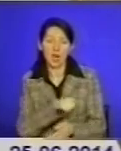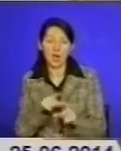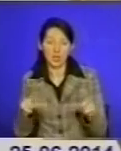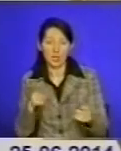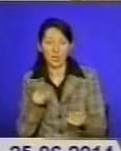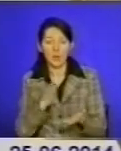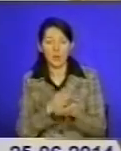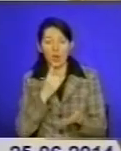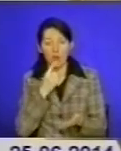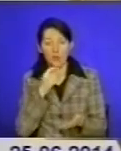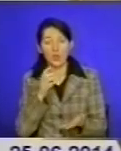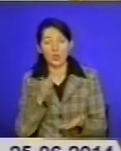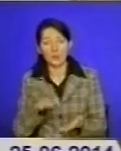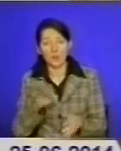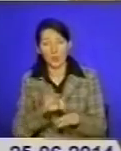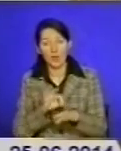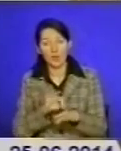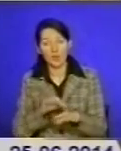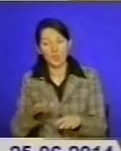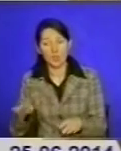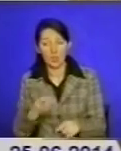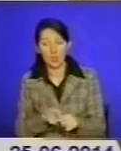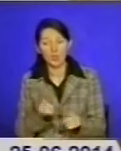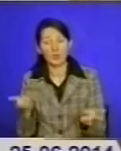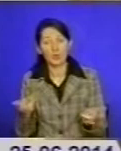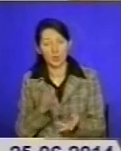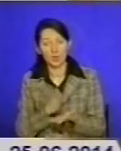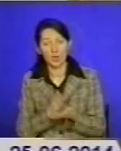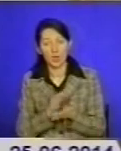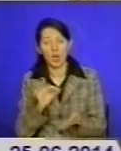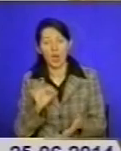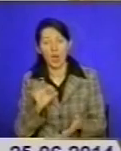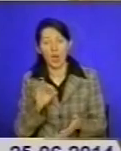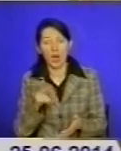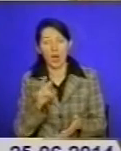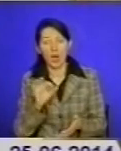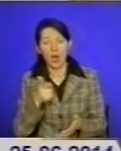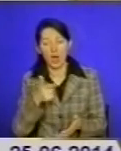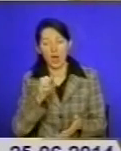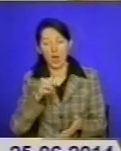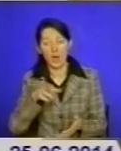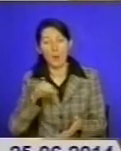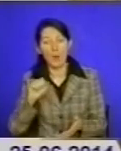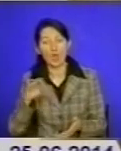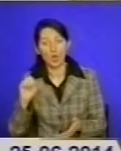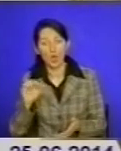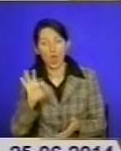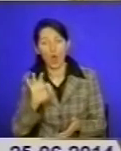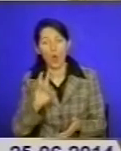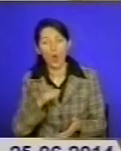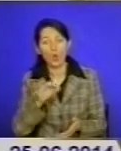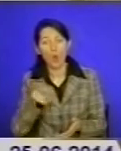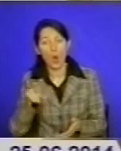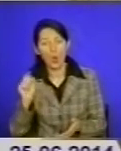то треба. Онкологія – то ж саме. І обласна університетська лікарня – це їй завжди потрібно. Значить, вся кров, яка